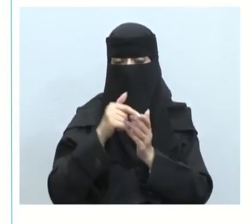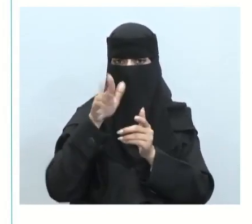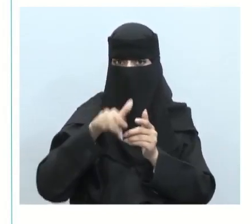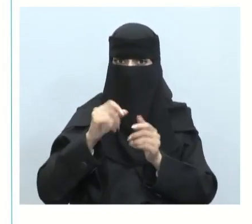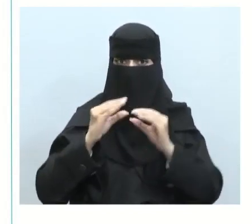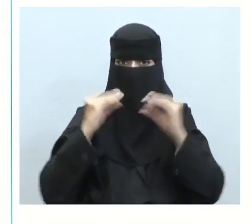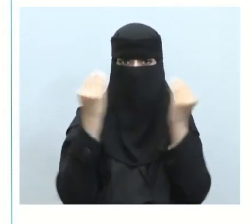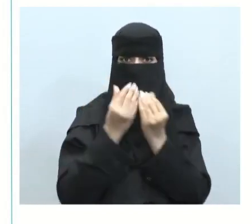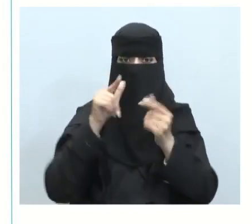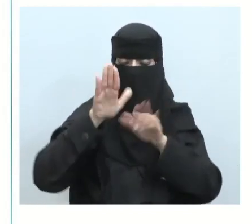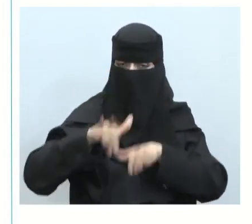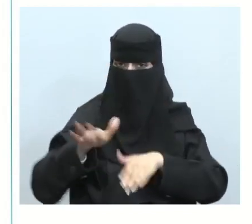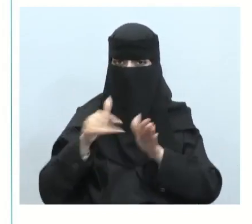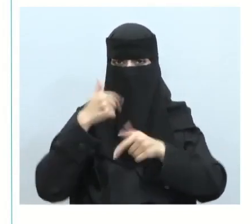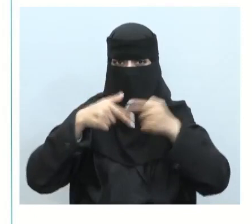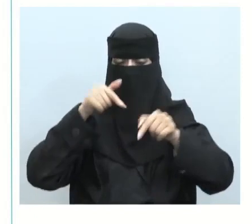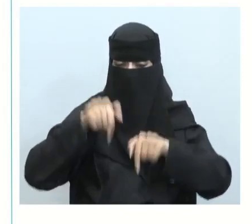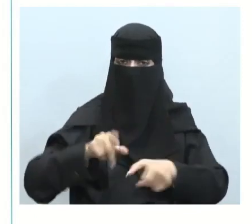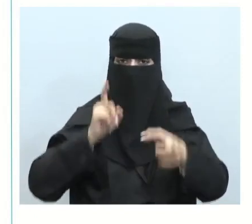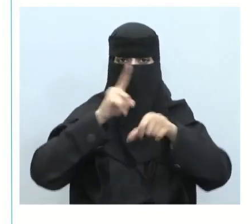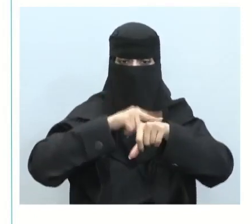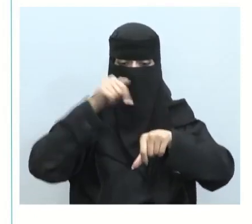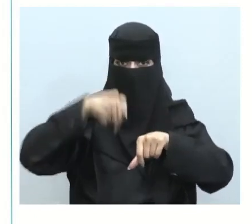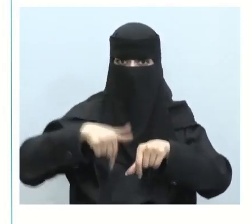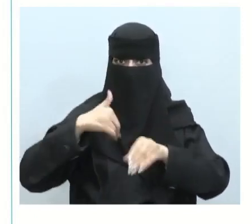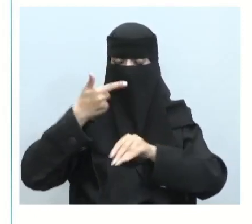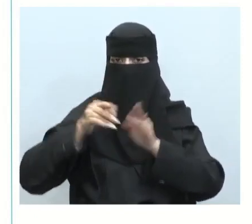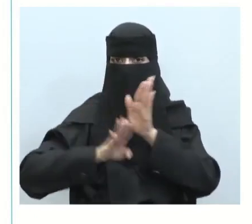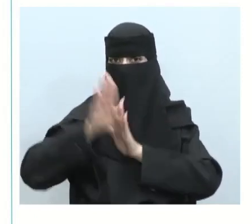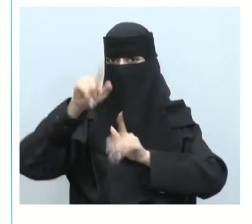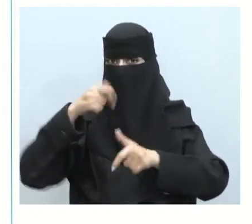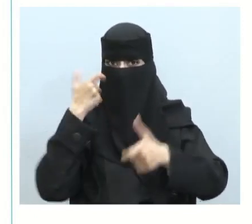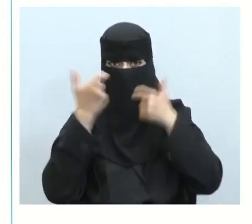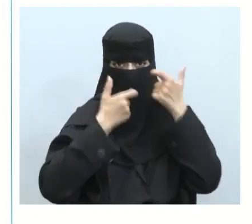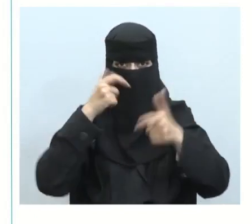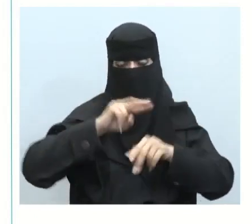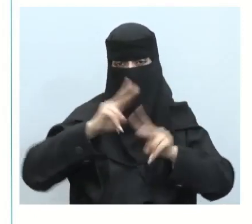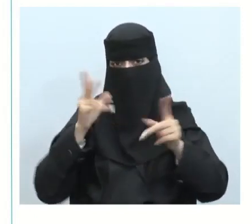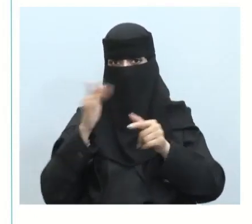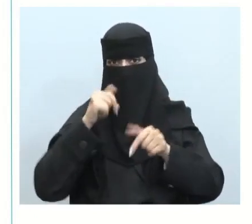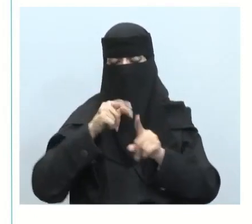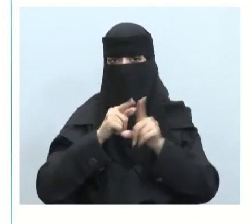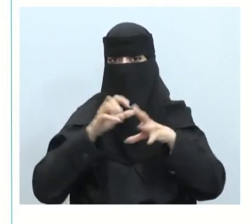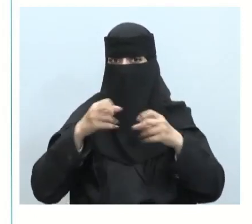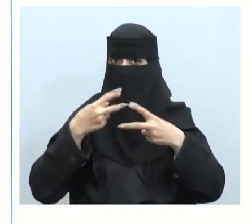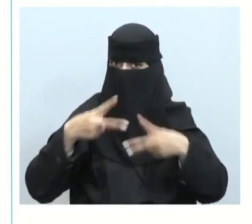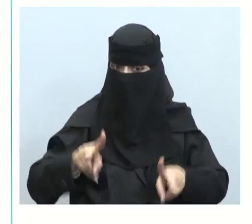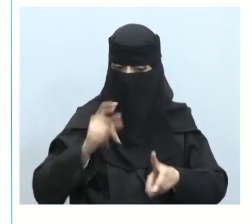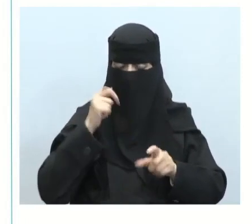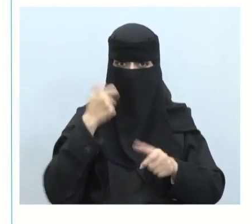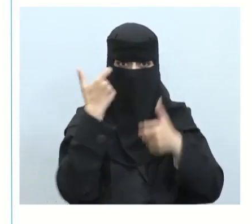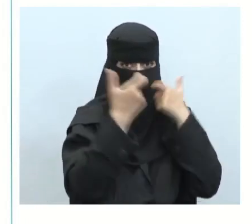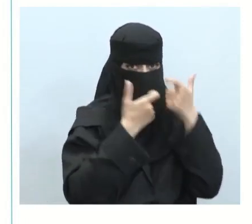الاداريه وما زال حتى يومنا هذا وقد نتج عنها تطوير عدد من نظريات الاداره بمعنى بدات الثوره الصناعيه